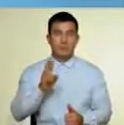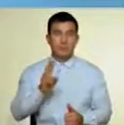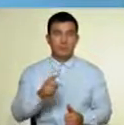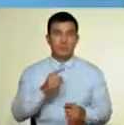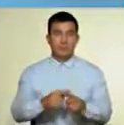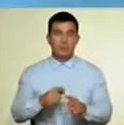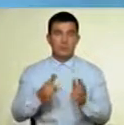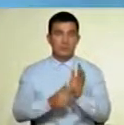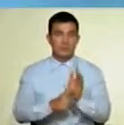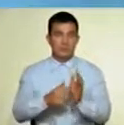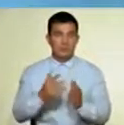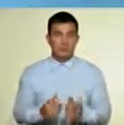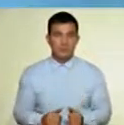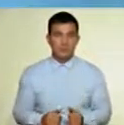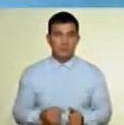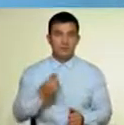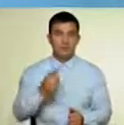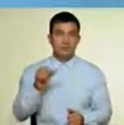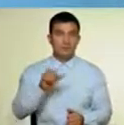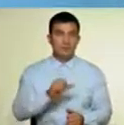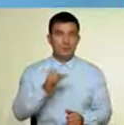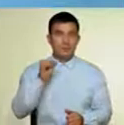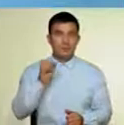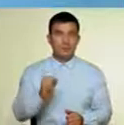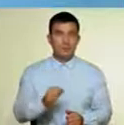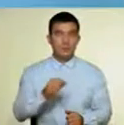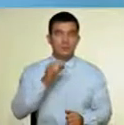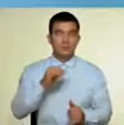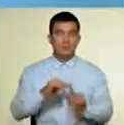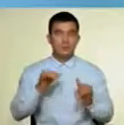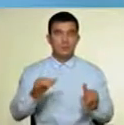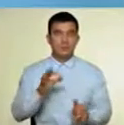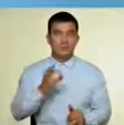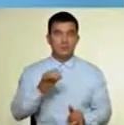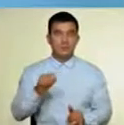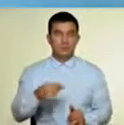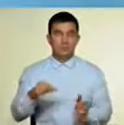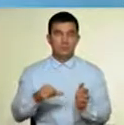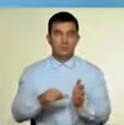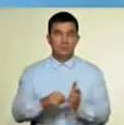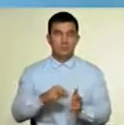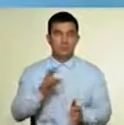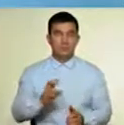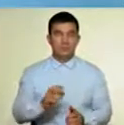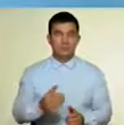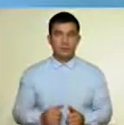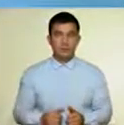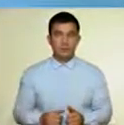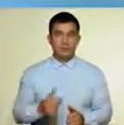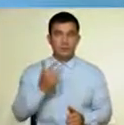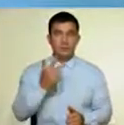plus 7 1,5a ko'paytirilgan 0,6b